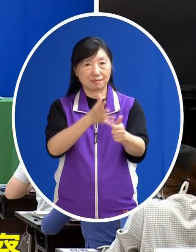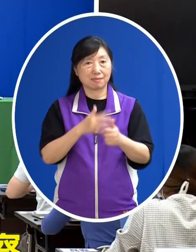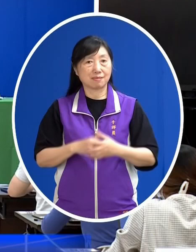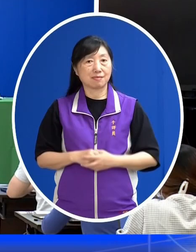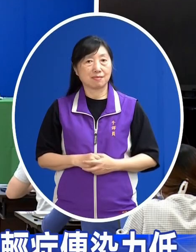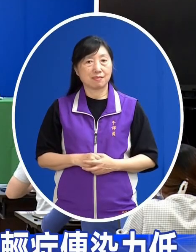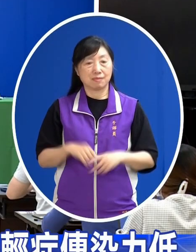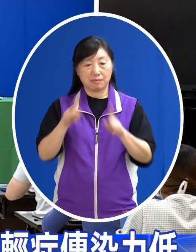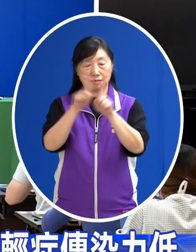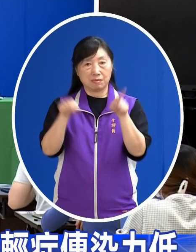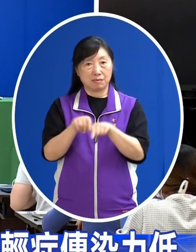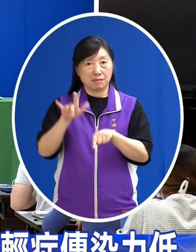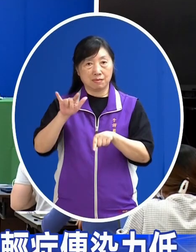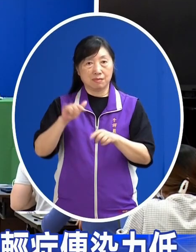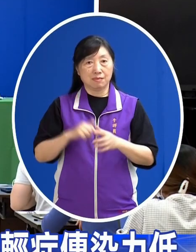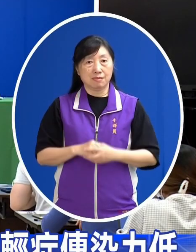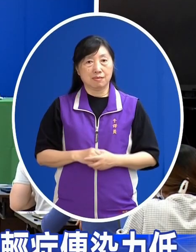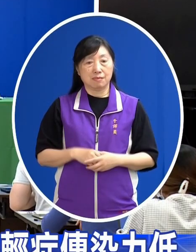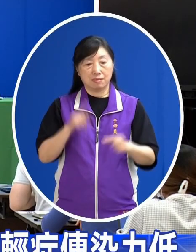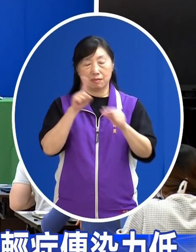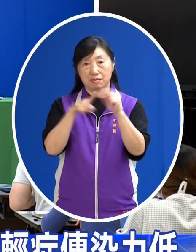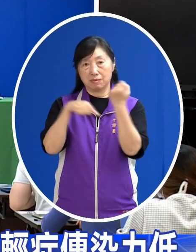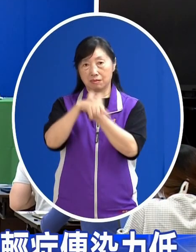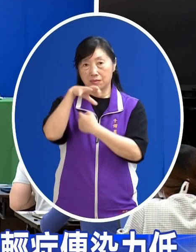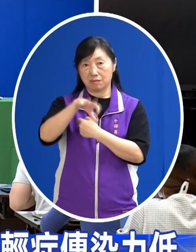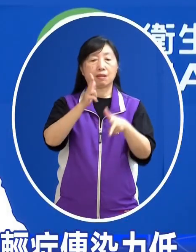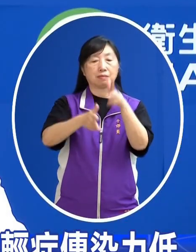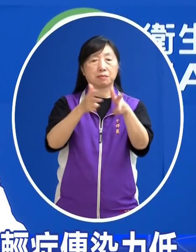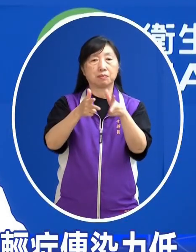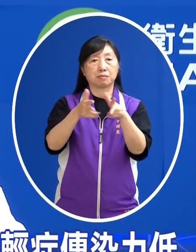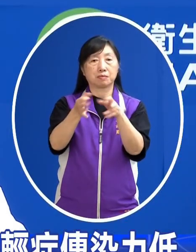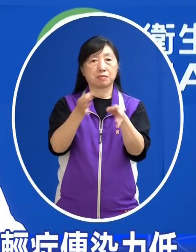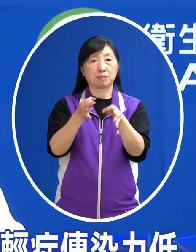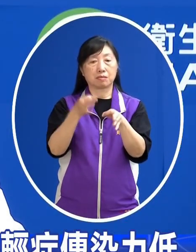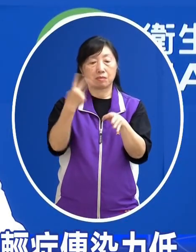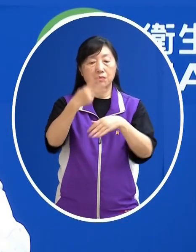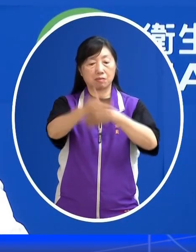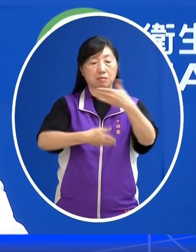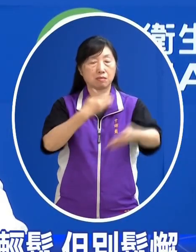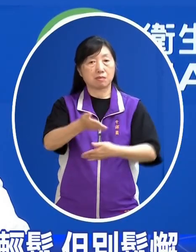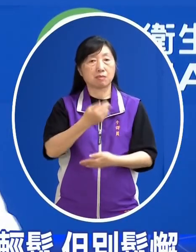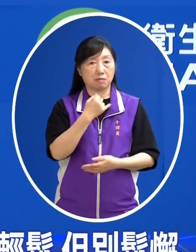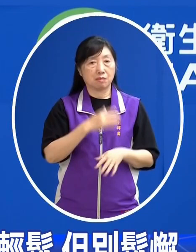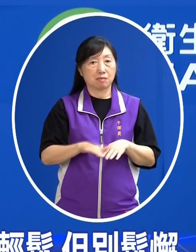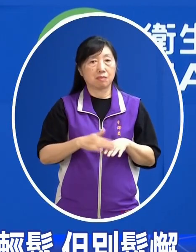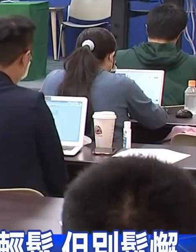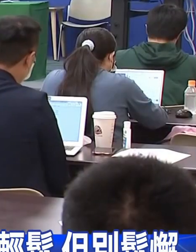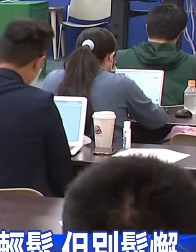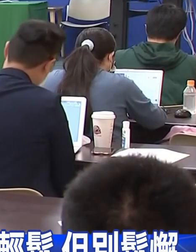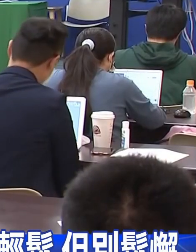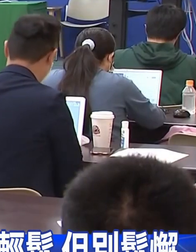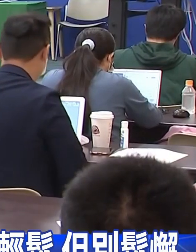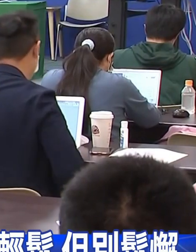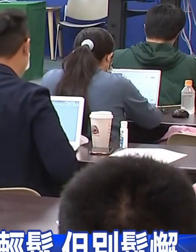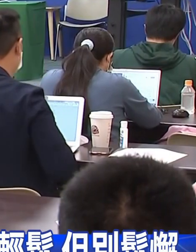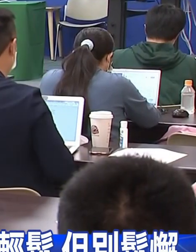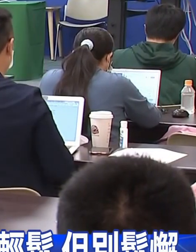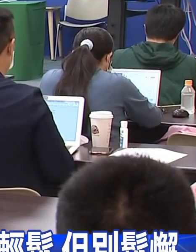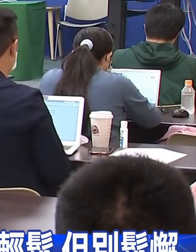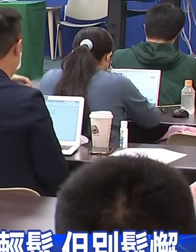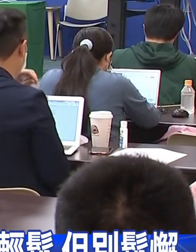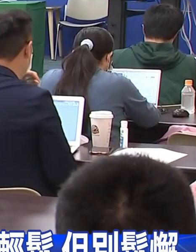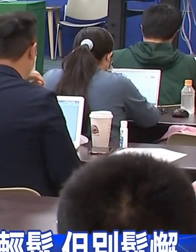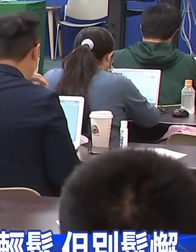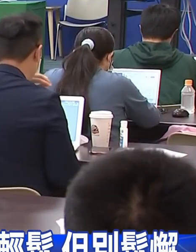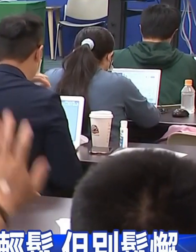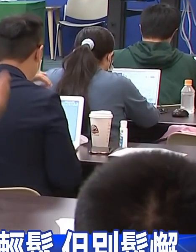国内疫情趋缓，五一连假成为下一个压力测试点，甚至有机关署前官员认为可以作为测试潜在社区感染